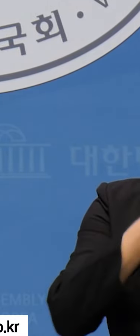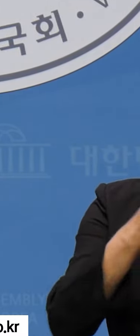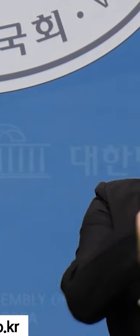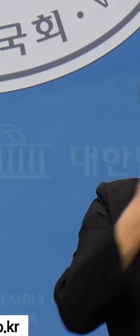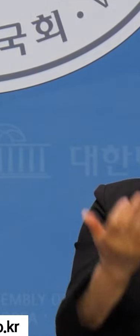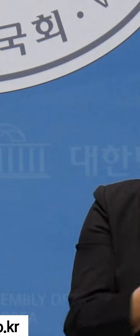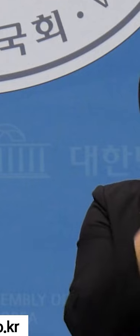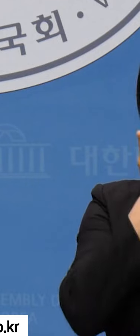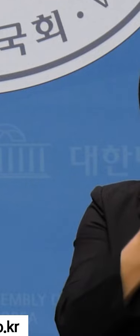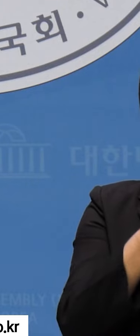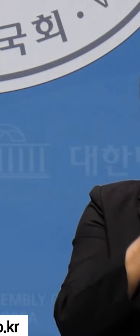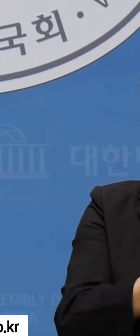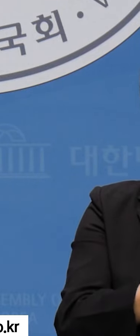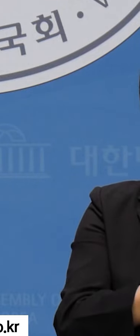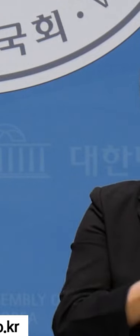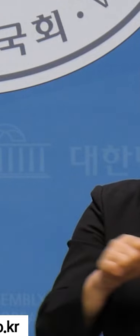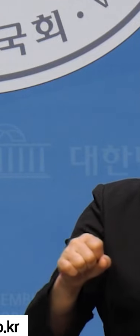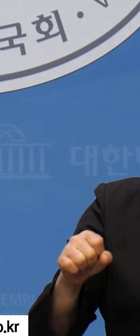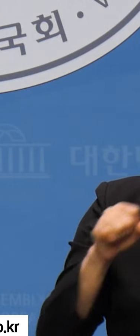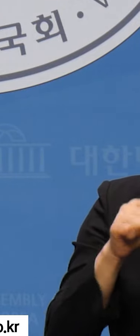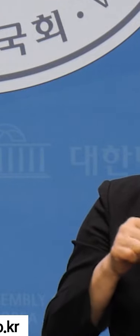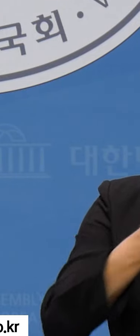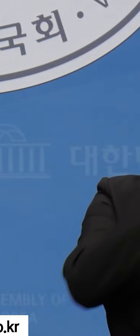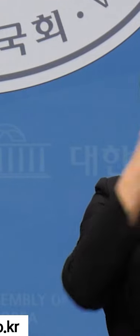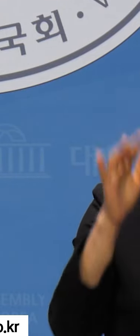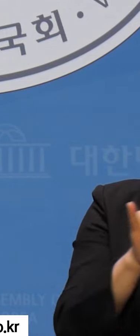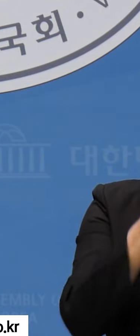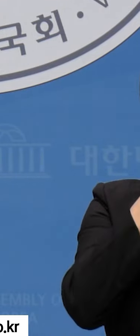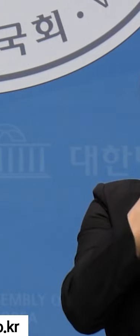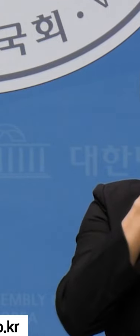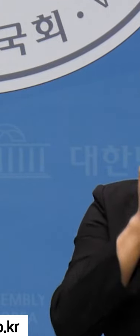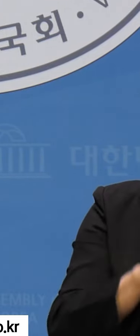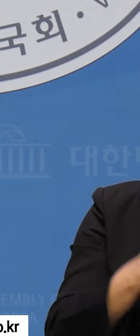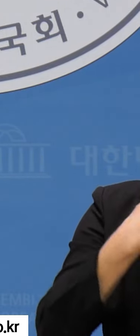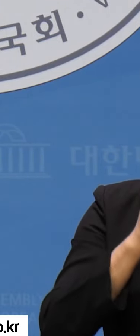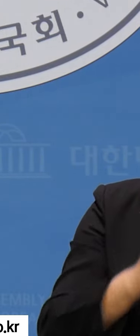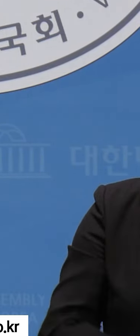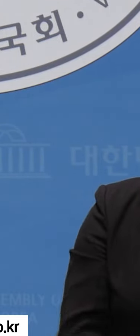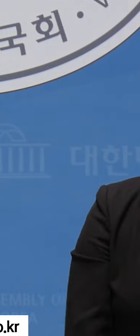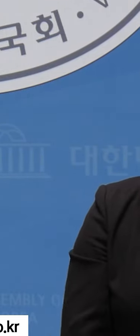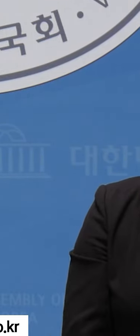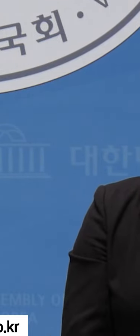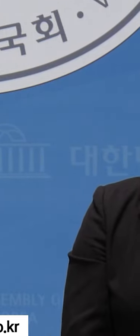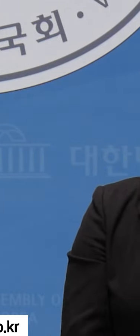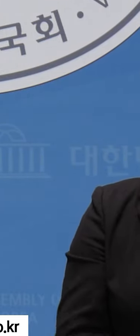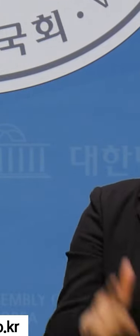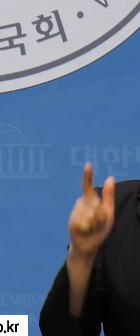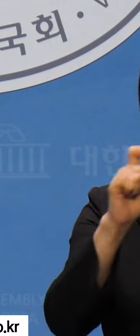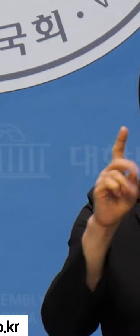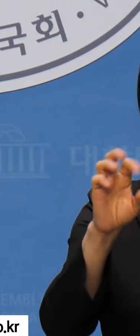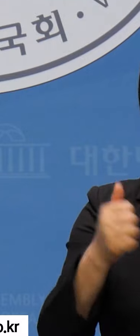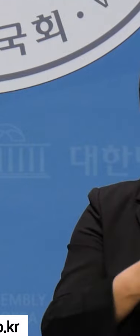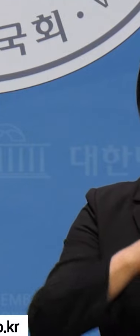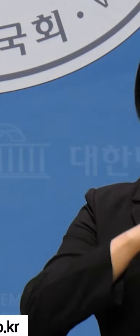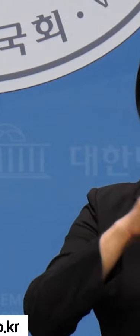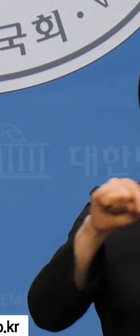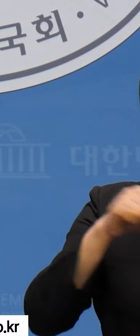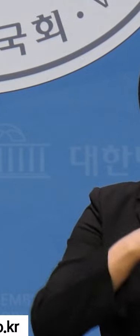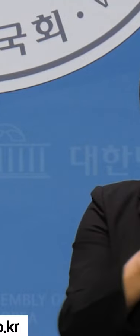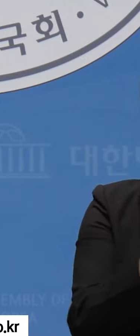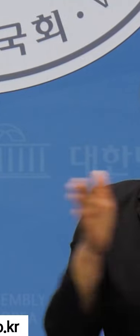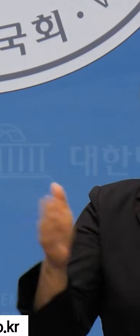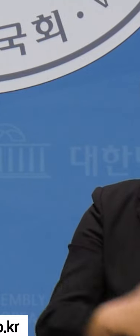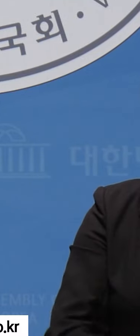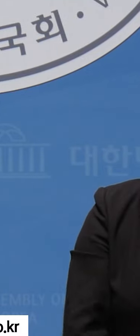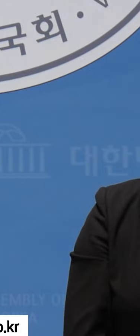발전 가능성과 에너지 젊음이 있는 곳임을 알고 있습니다 광명에서 제 정치 인생을